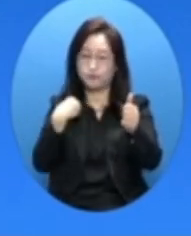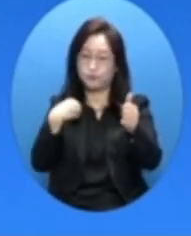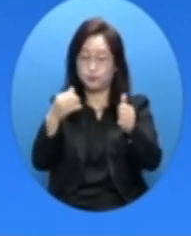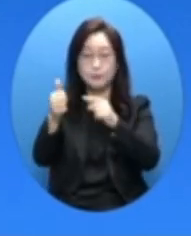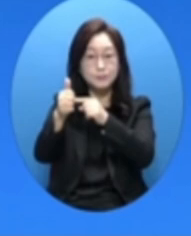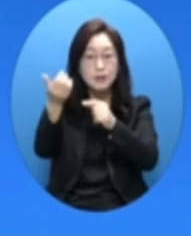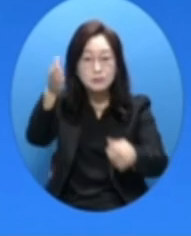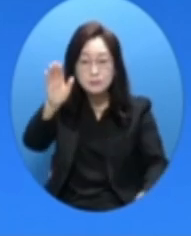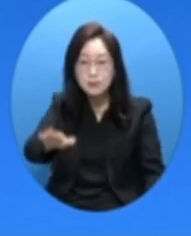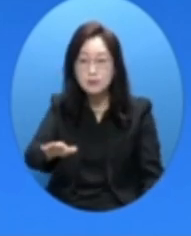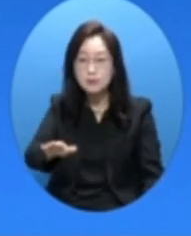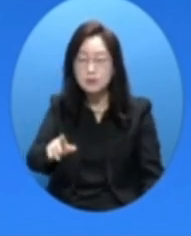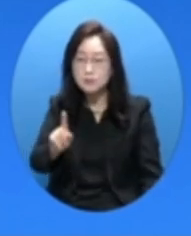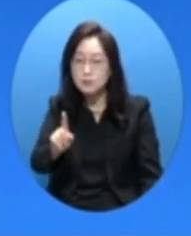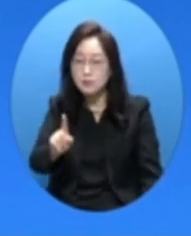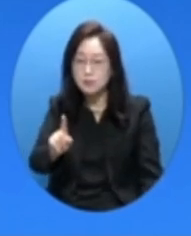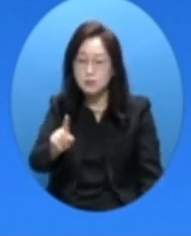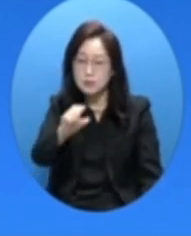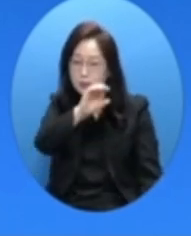로마키톨릭이